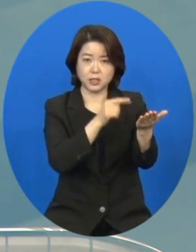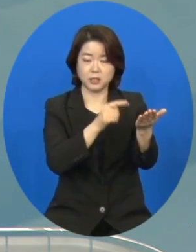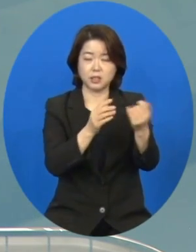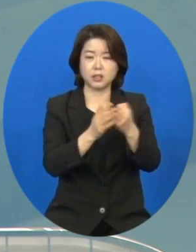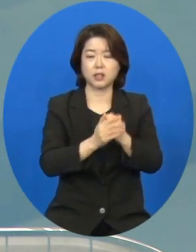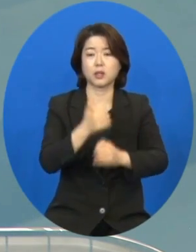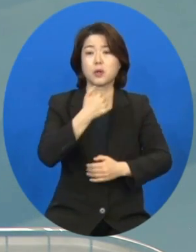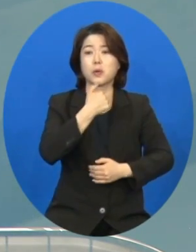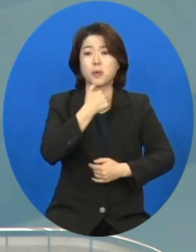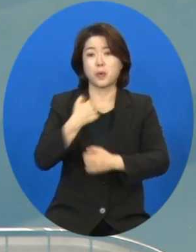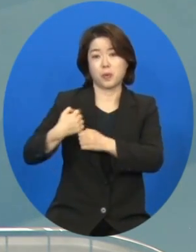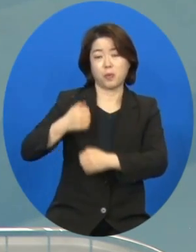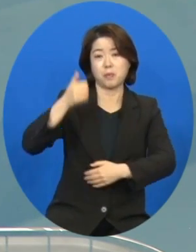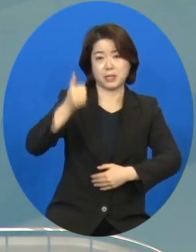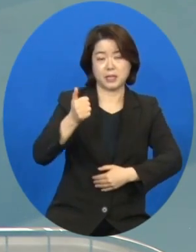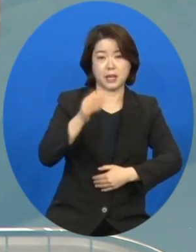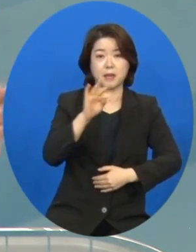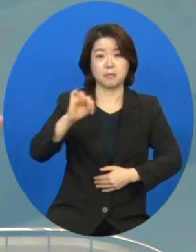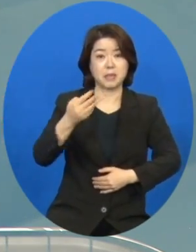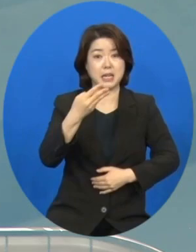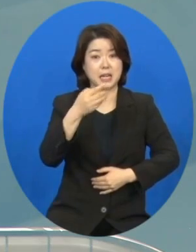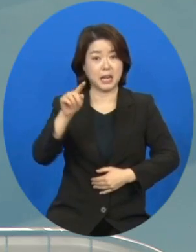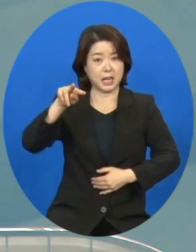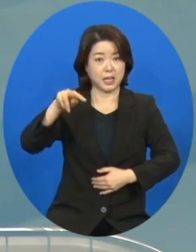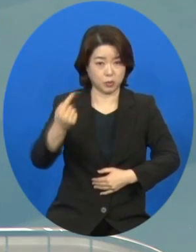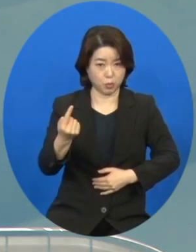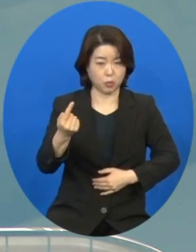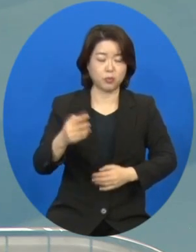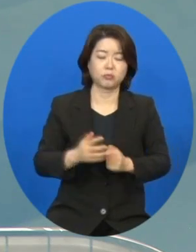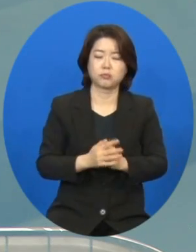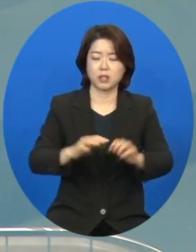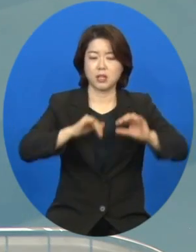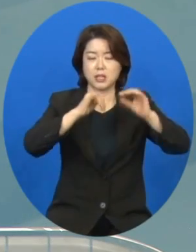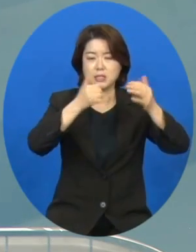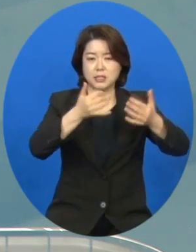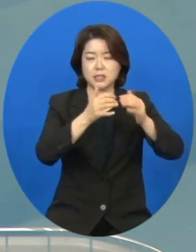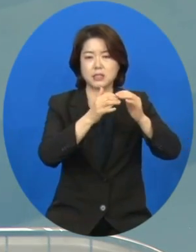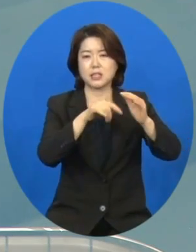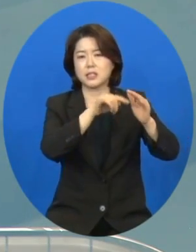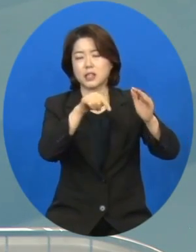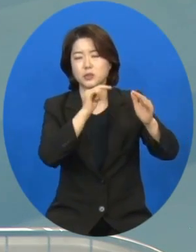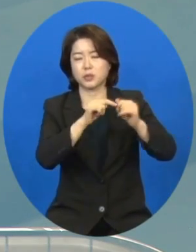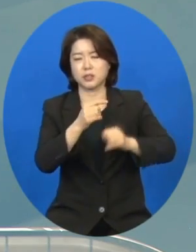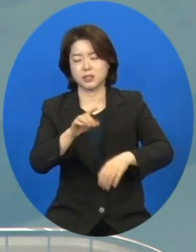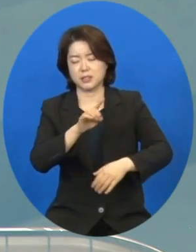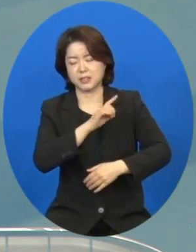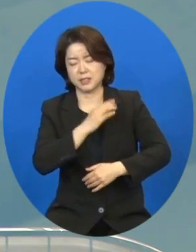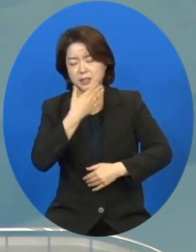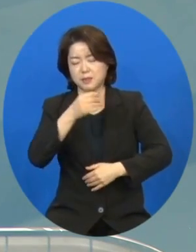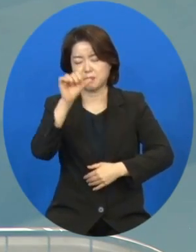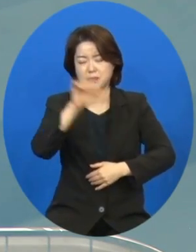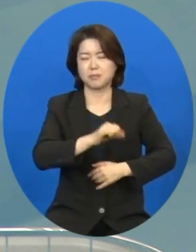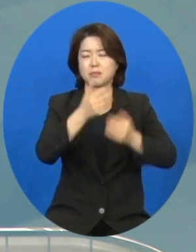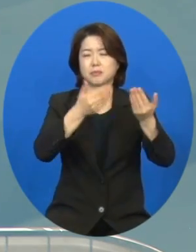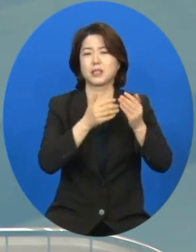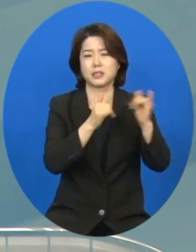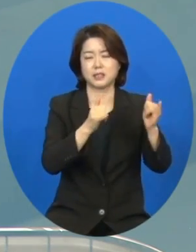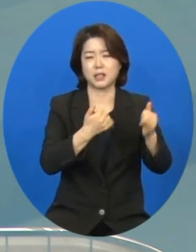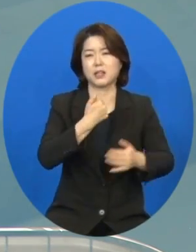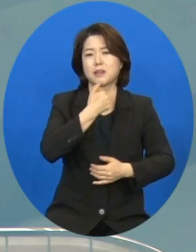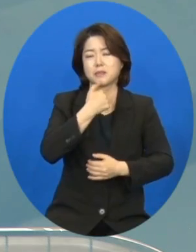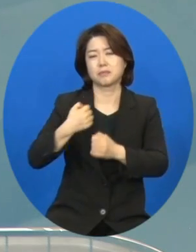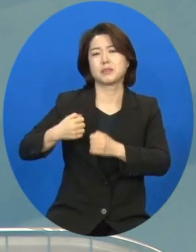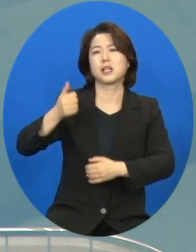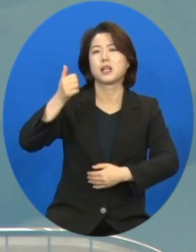빌라도 이야기입니다. 세상에서 제일 저주받은 사람, 본디오 빌라도예요. 오늘도 우리가 신앙